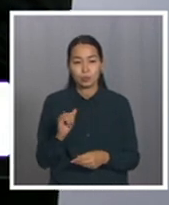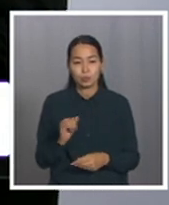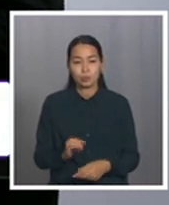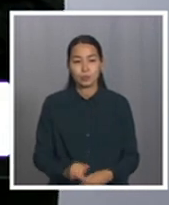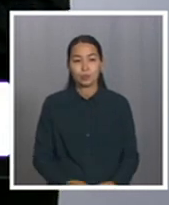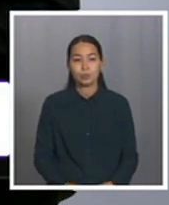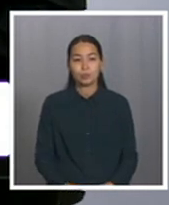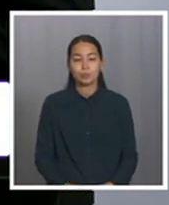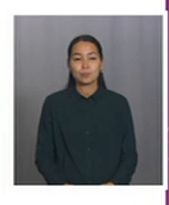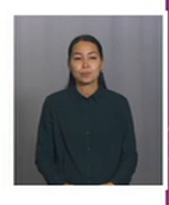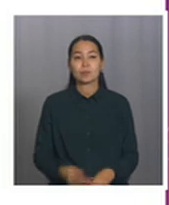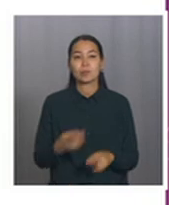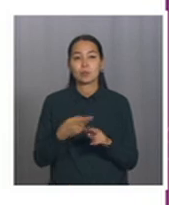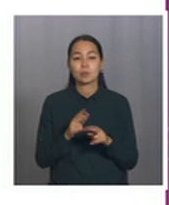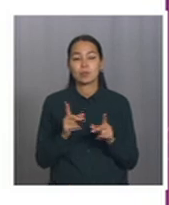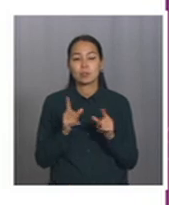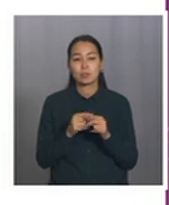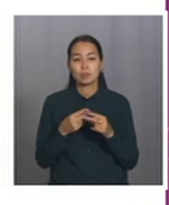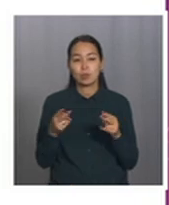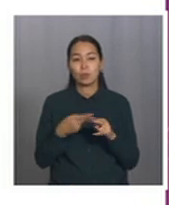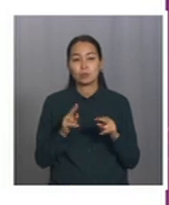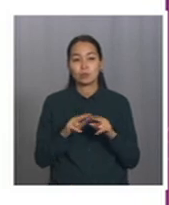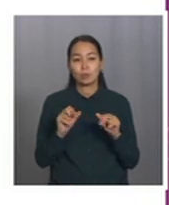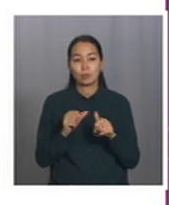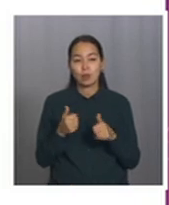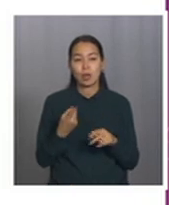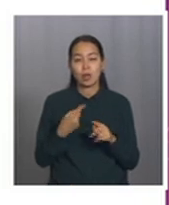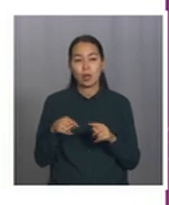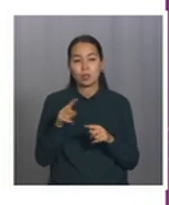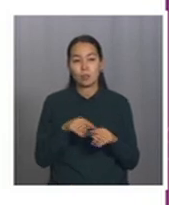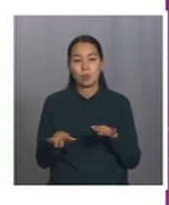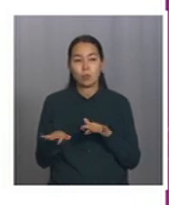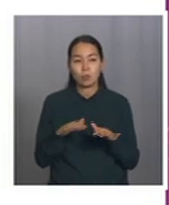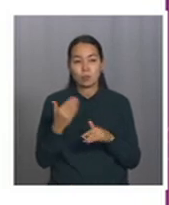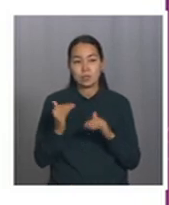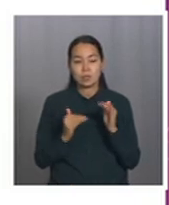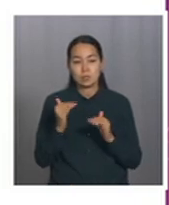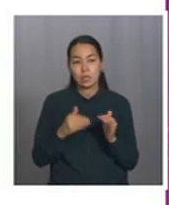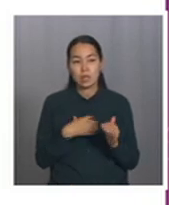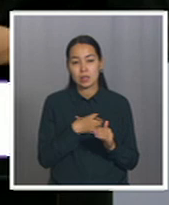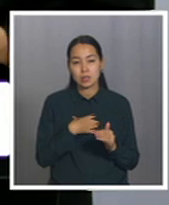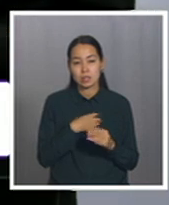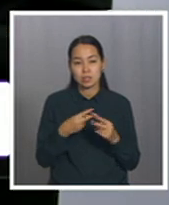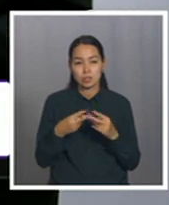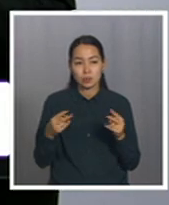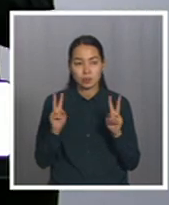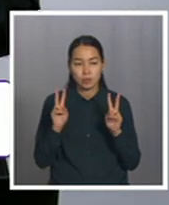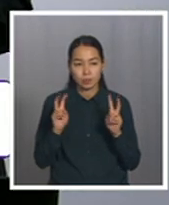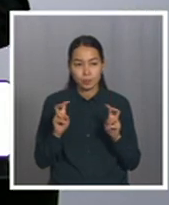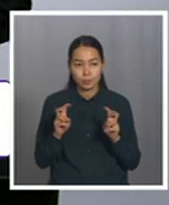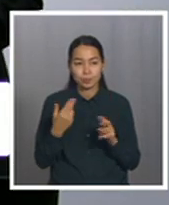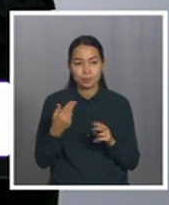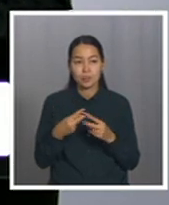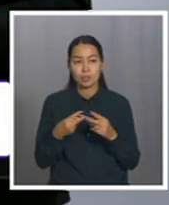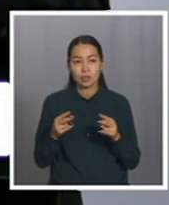Осы теңдеуді біз, осы формуланы айналмалы қозғалыс динамикасының негізгі теңдеуі деп атаймыз. Енді осы айналмалы